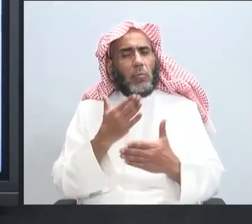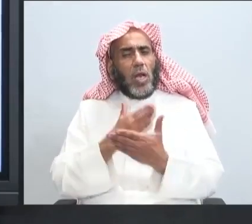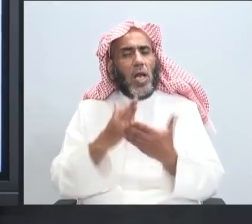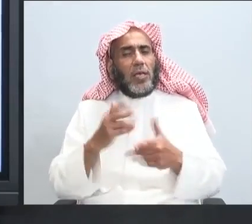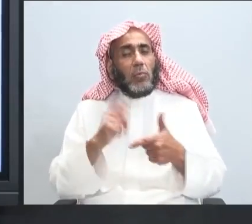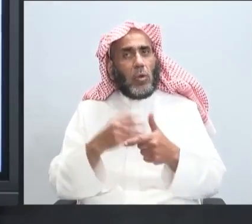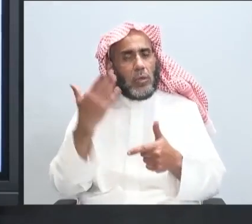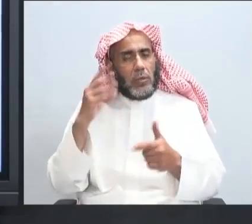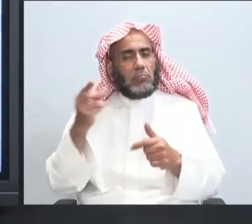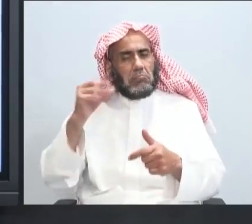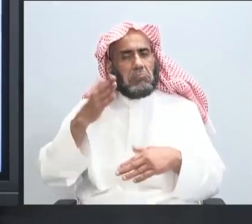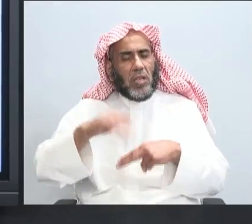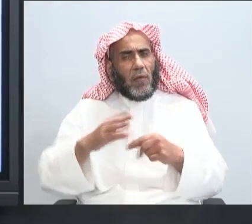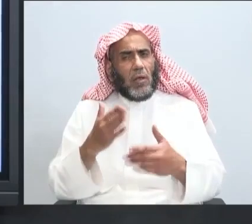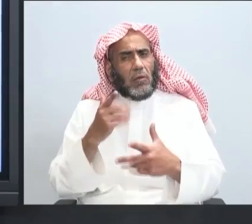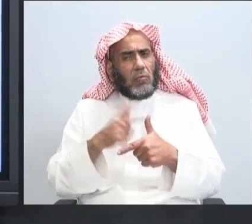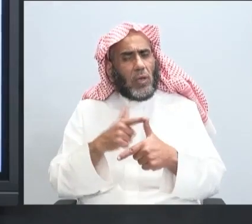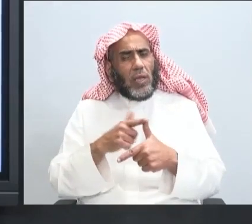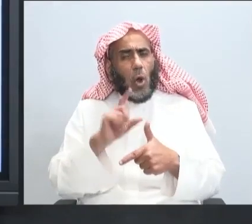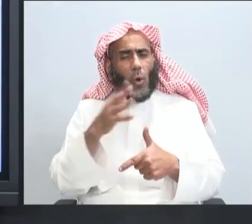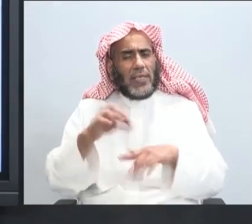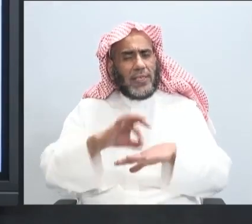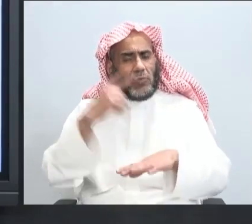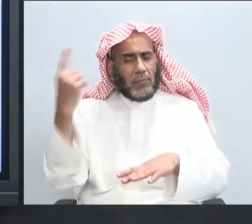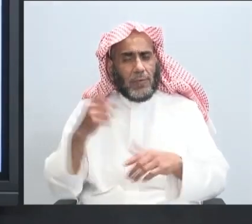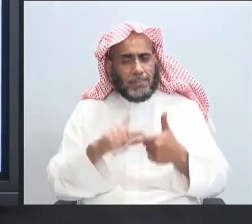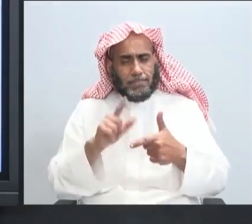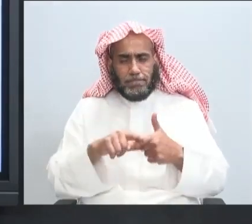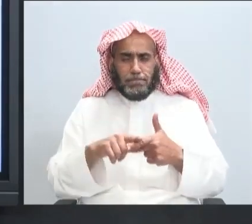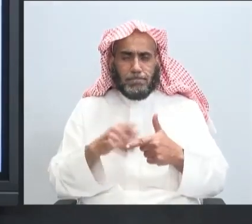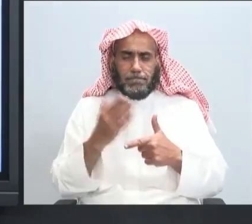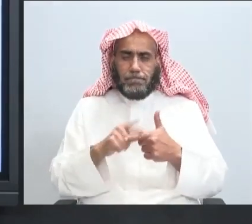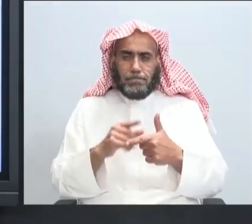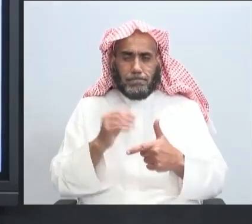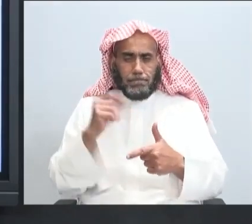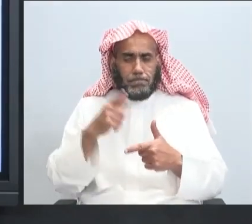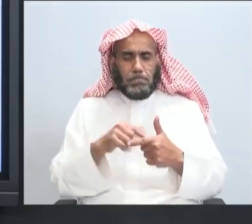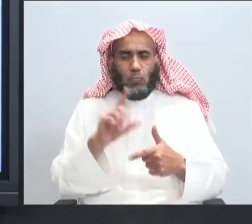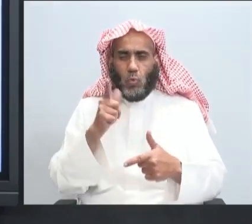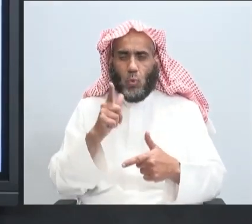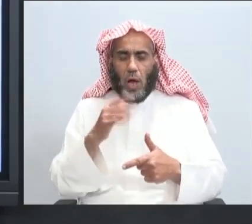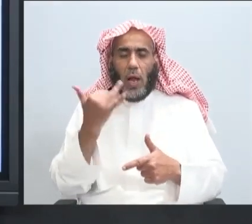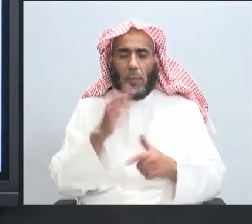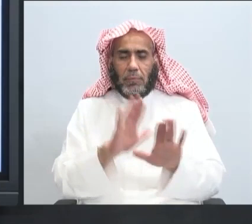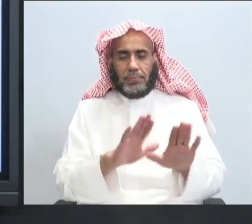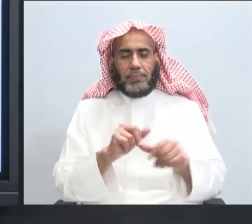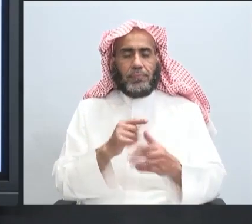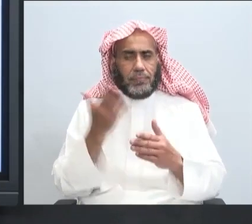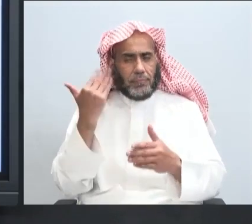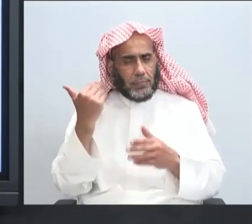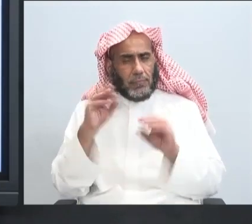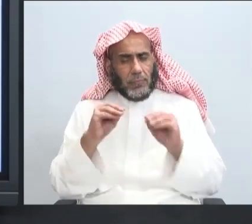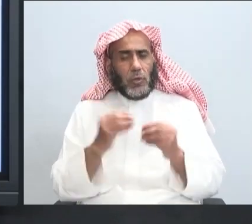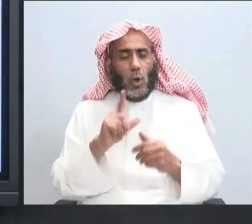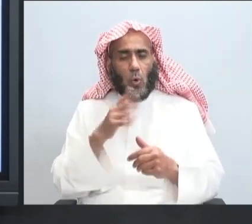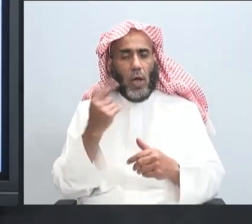وهذا تذكيرا كيف أن القسم الأول يتحدث فيه عن اللغة الإنسانية بشكل عام، القسم الثاني يكون فيه الحديث عن اللغة العربية. وعرفنا أيضا أن